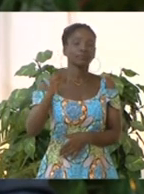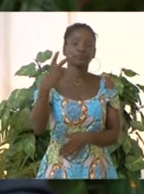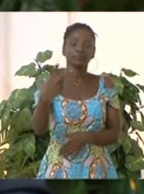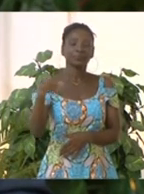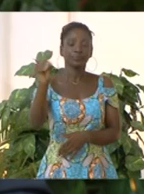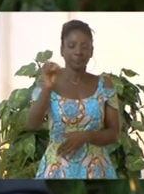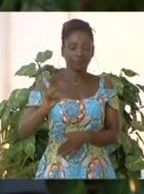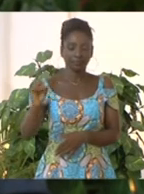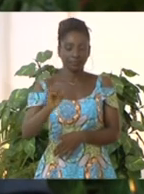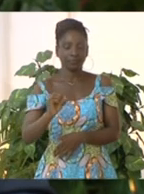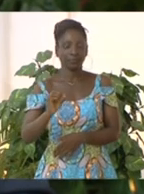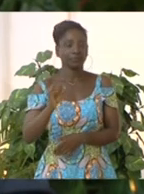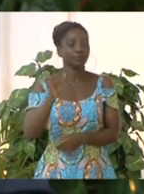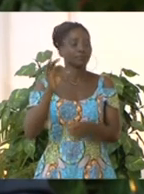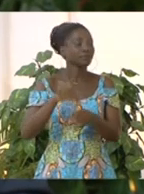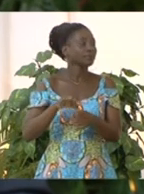Suffrage exprimé,